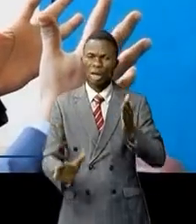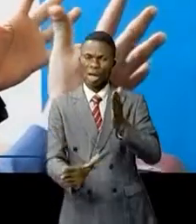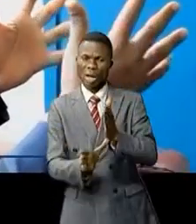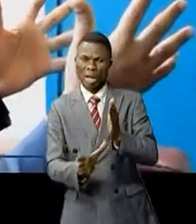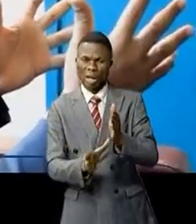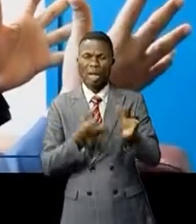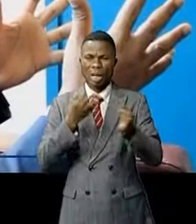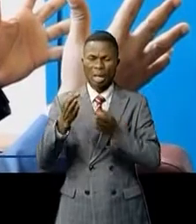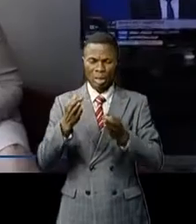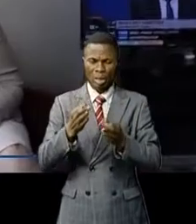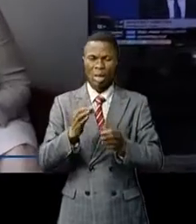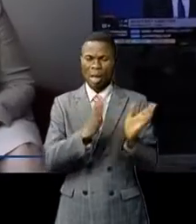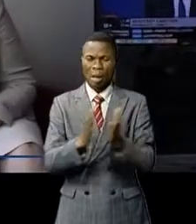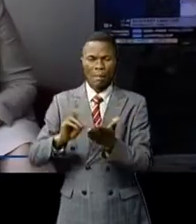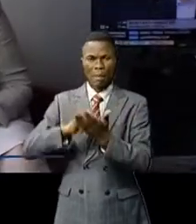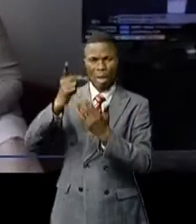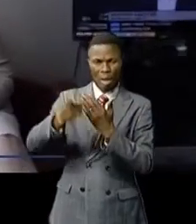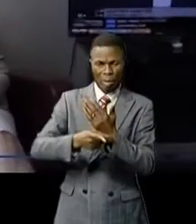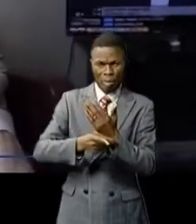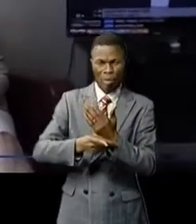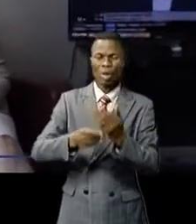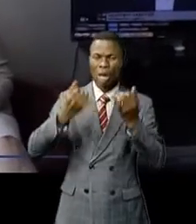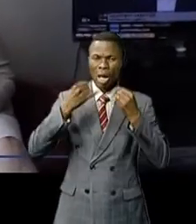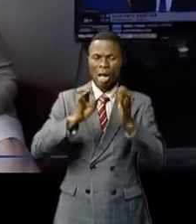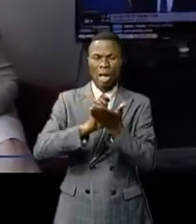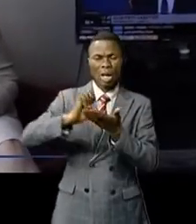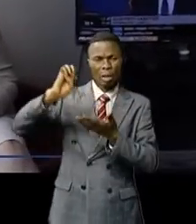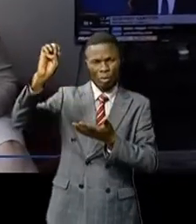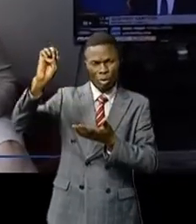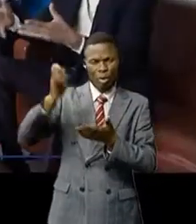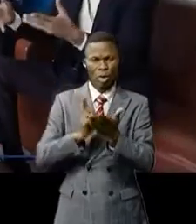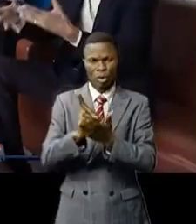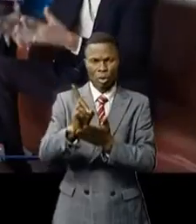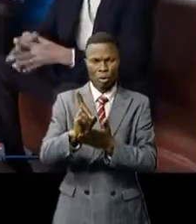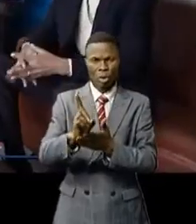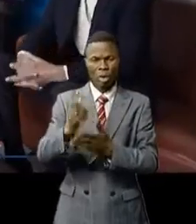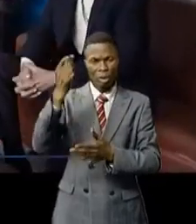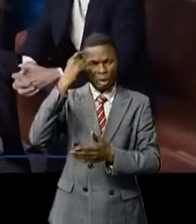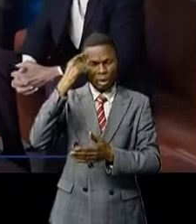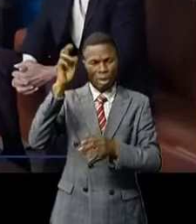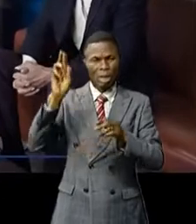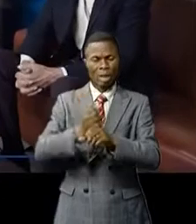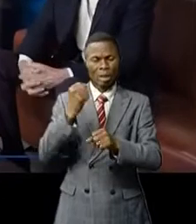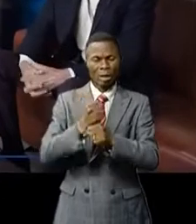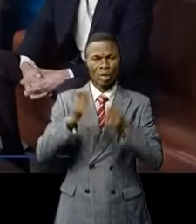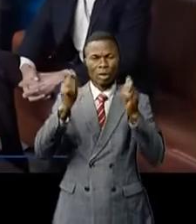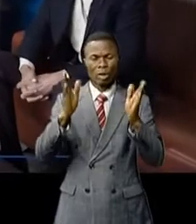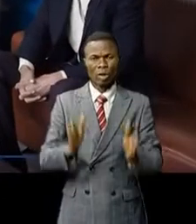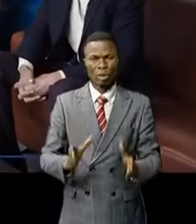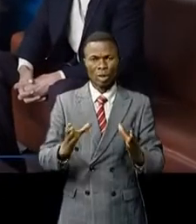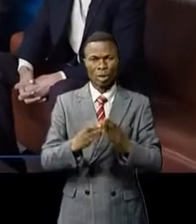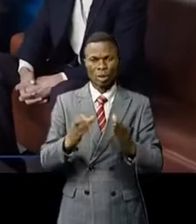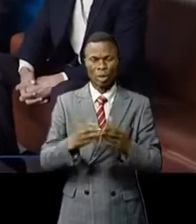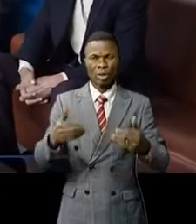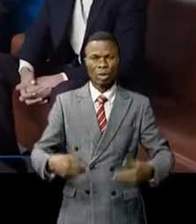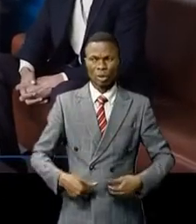était en train de finaliser un projet de production d'une émission consacrée aux droits et devoirs pratiques du journaliste avec le